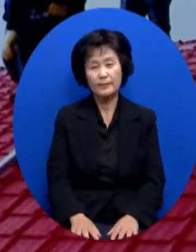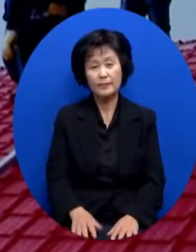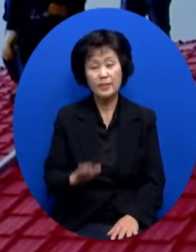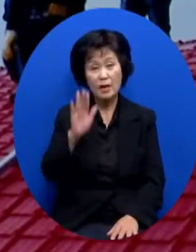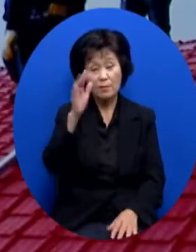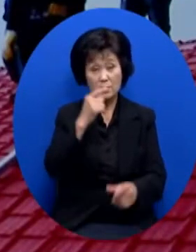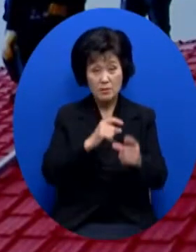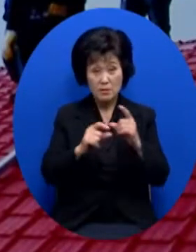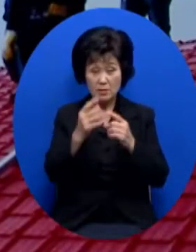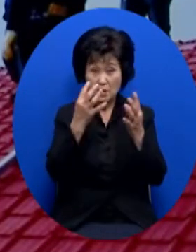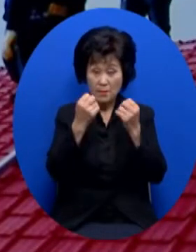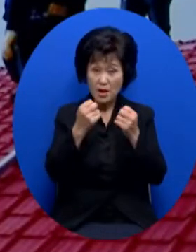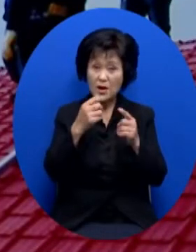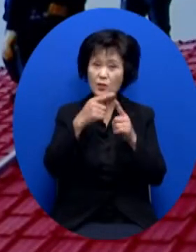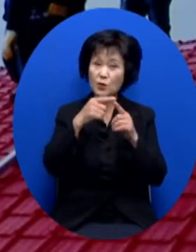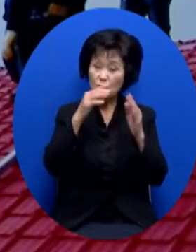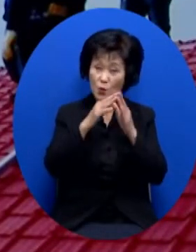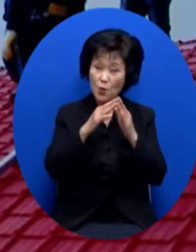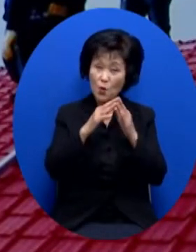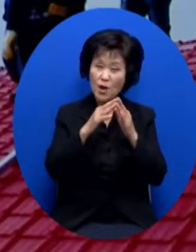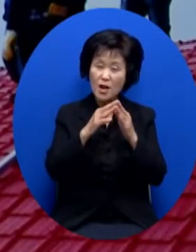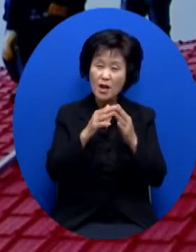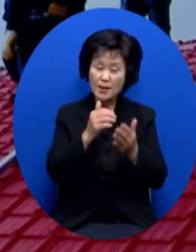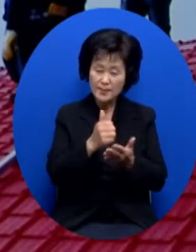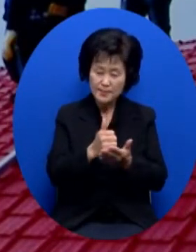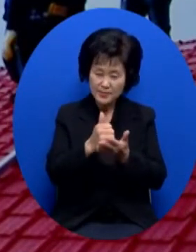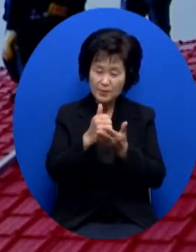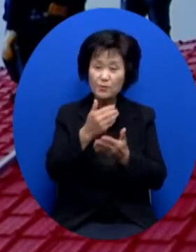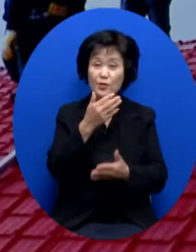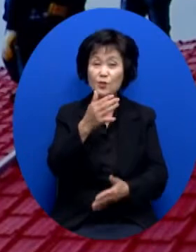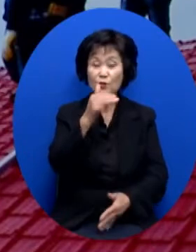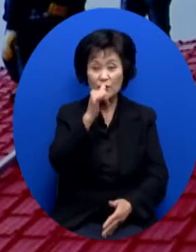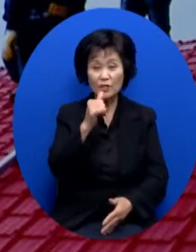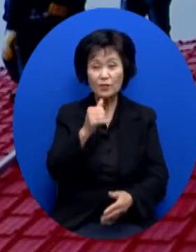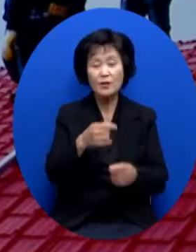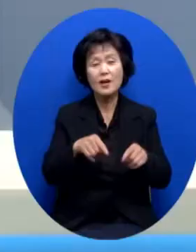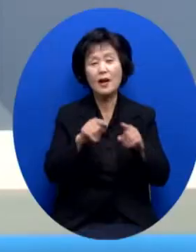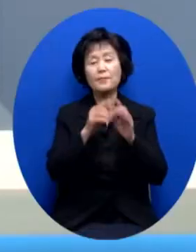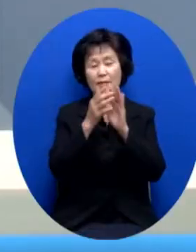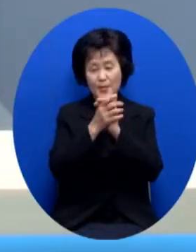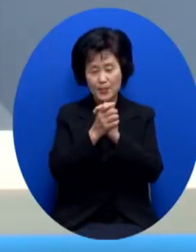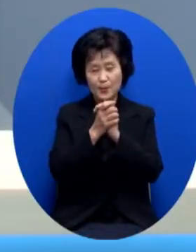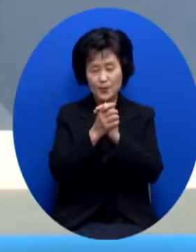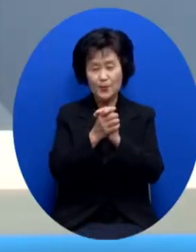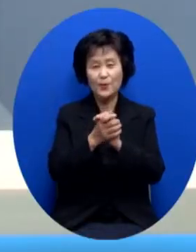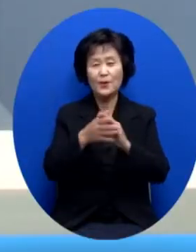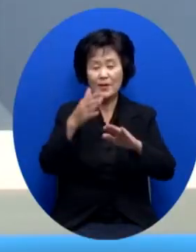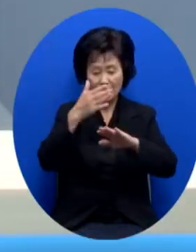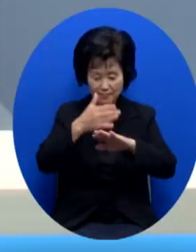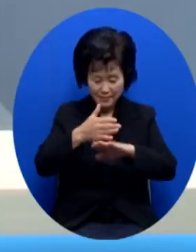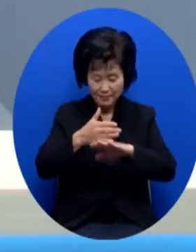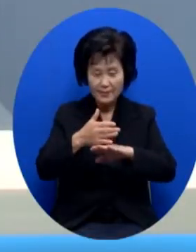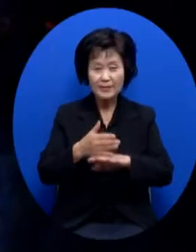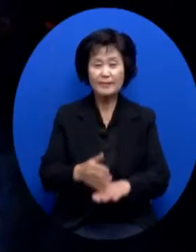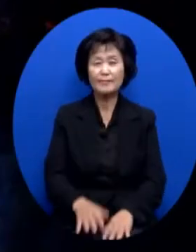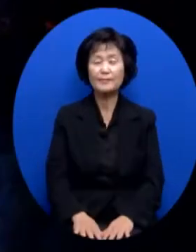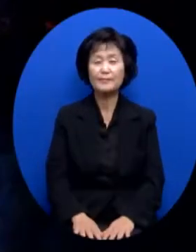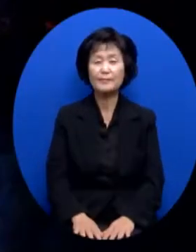더 많은 교회를 정말 마음껏 섬기실 수 있도록 저희가 기도해야 될 것 같습니다. 오늘 말씀 감사합니다. 예, 감사합니다.